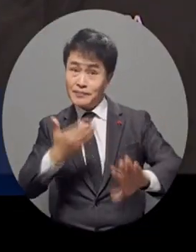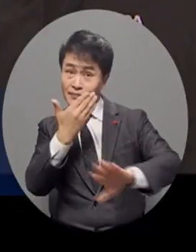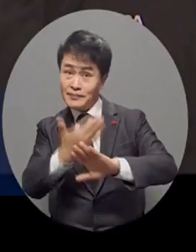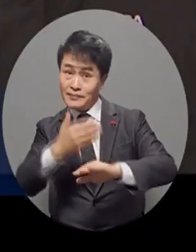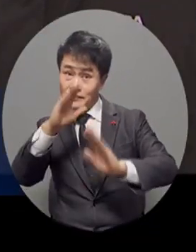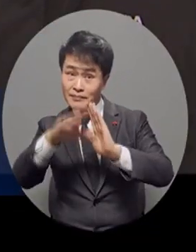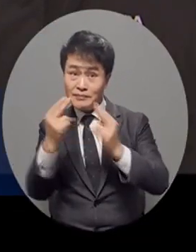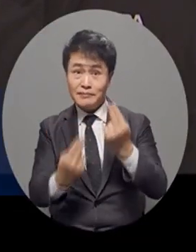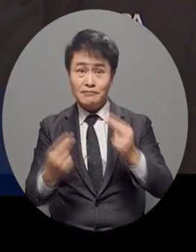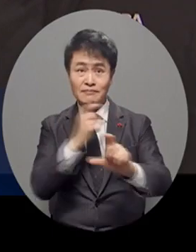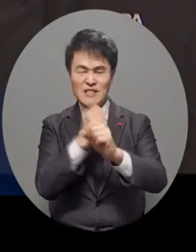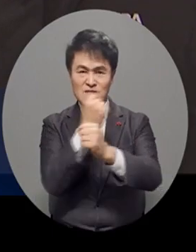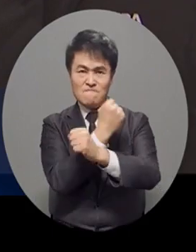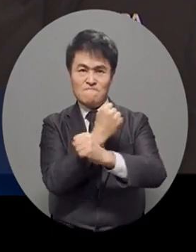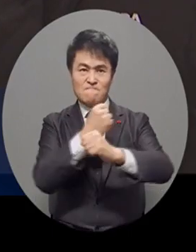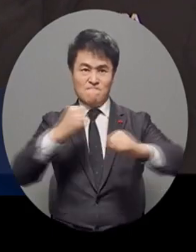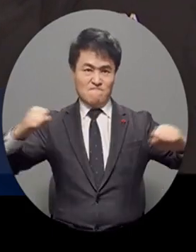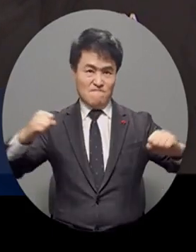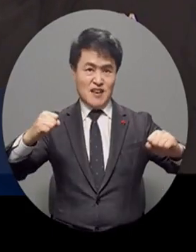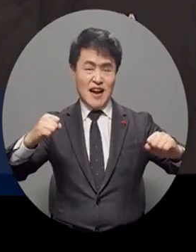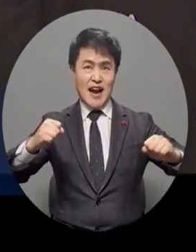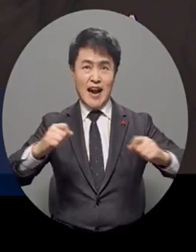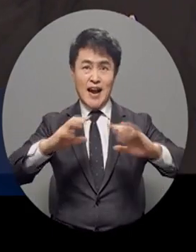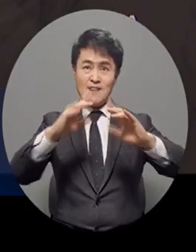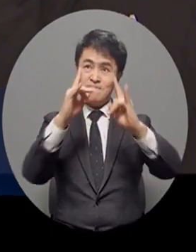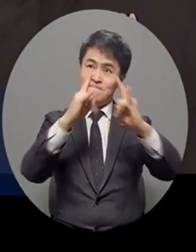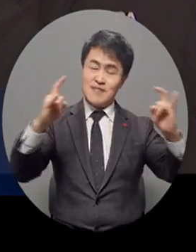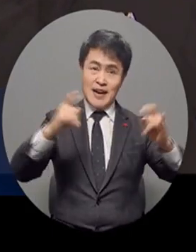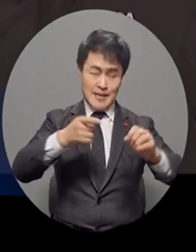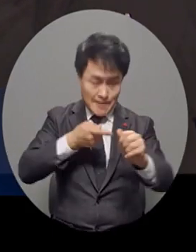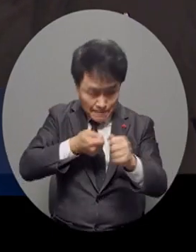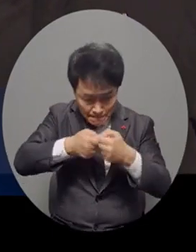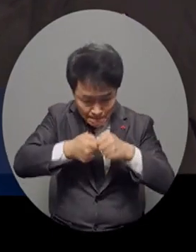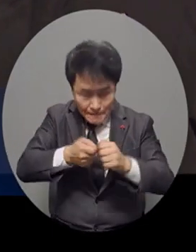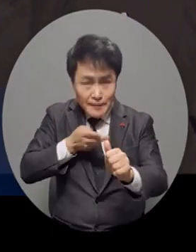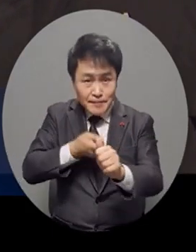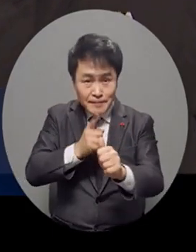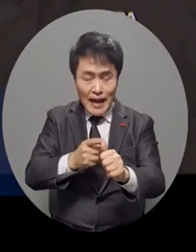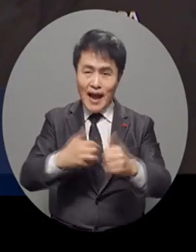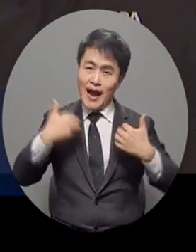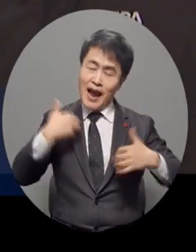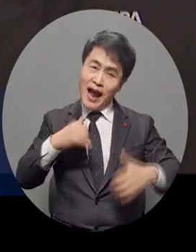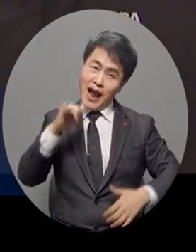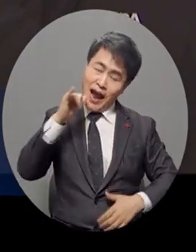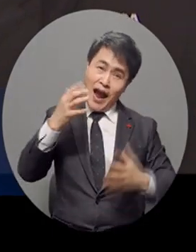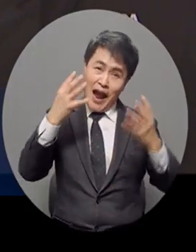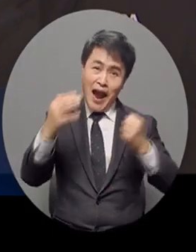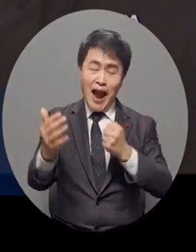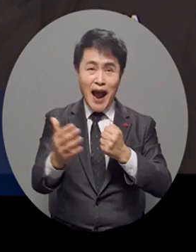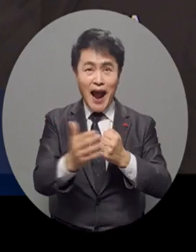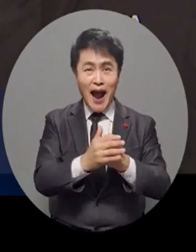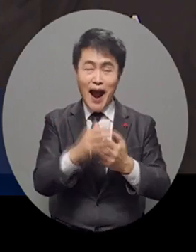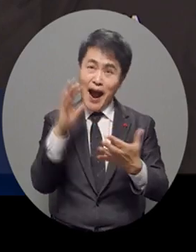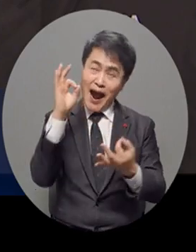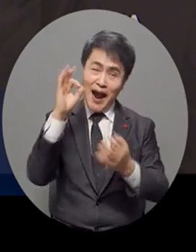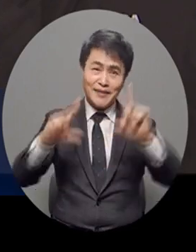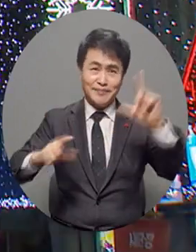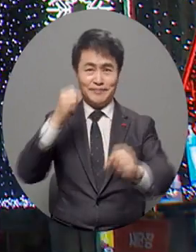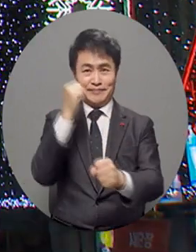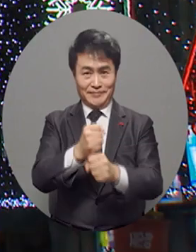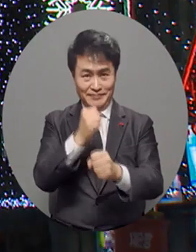때보다 더 웅장하게 그리고 세밀하게 조각을 많이 했습니다. 그리고 즐길 거리가 많은 캐릭터들도 많이 조각을